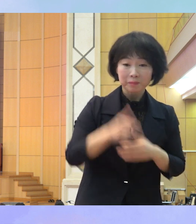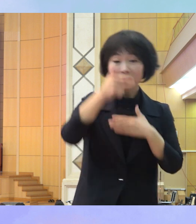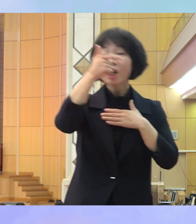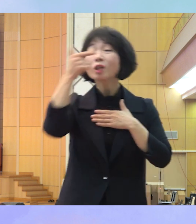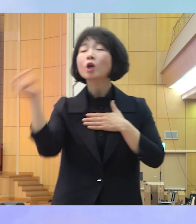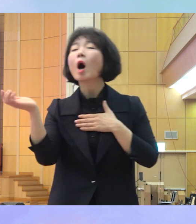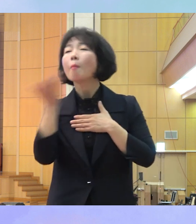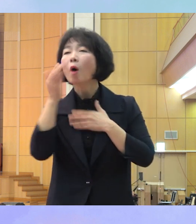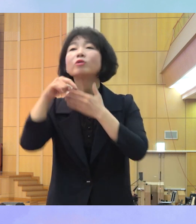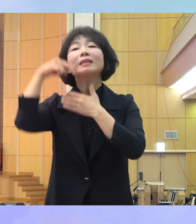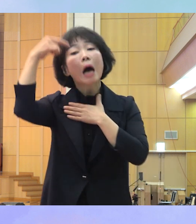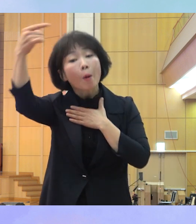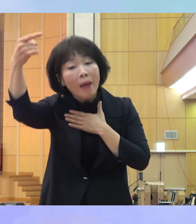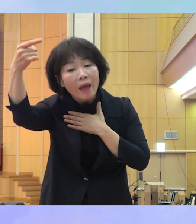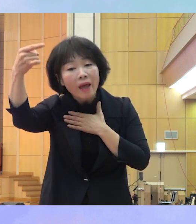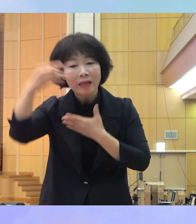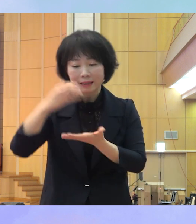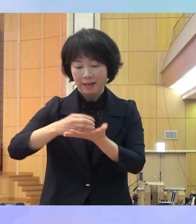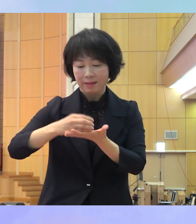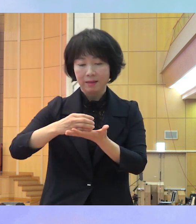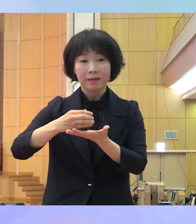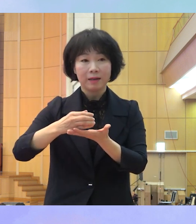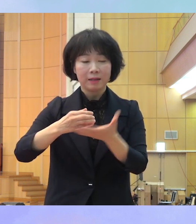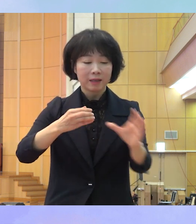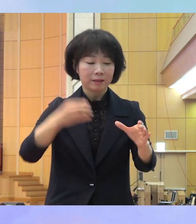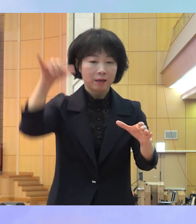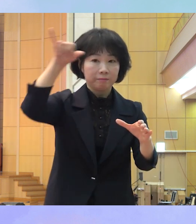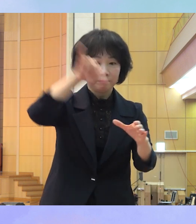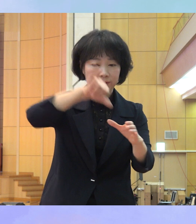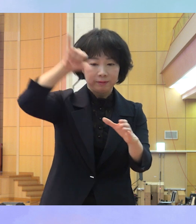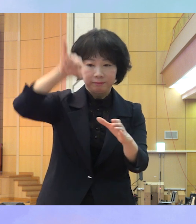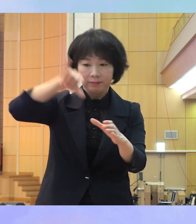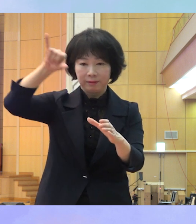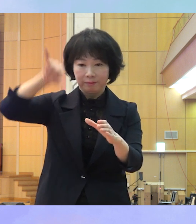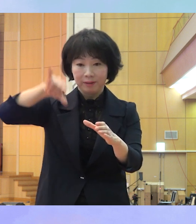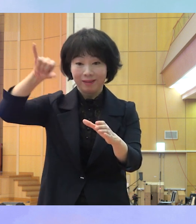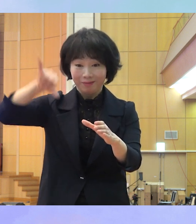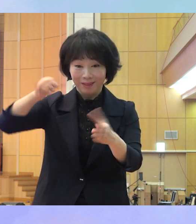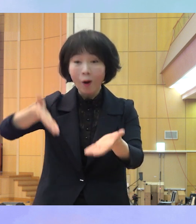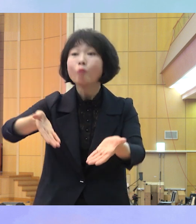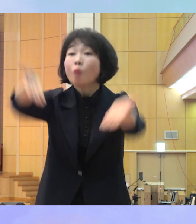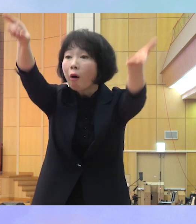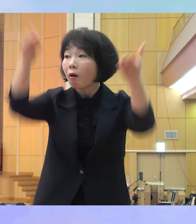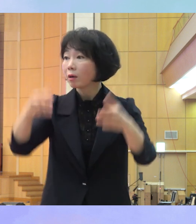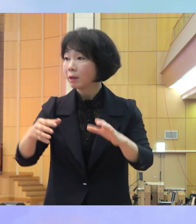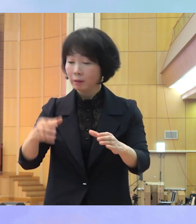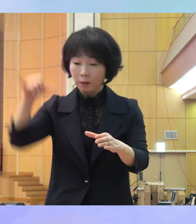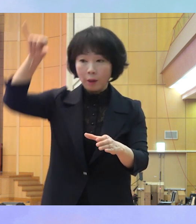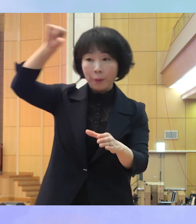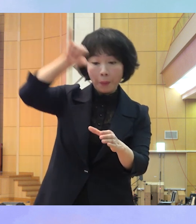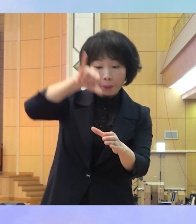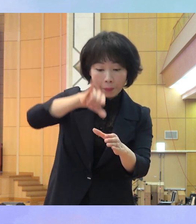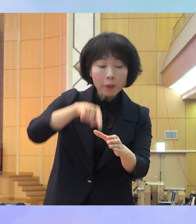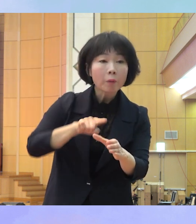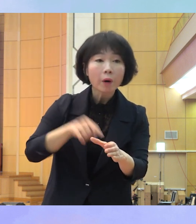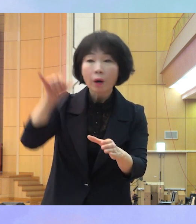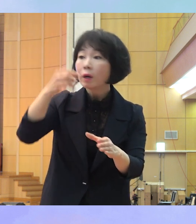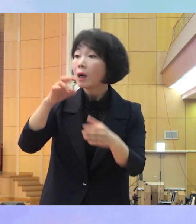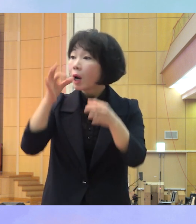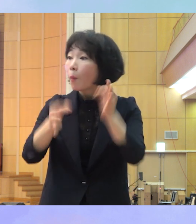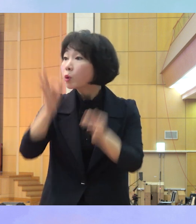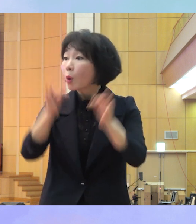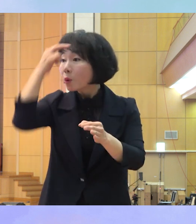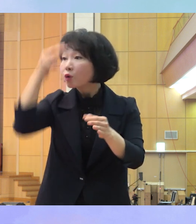잔도 주는 거죠. 먹은 후에 마실 수 있는 잔도 이와 같이 하여 가라사대 이 잔은